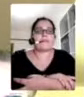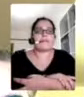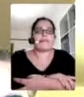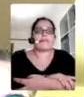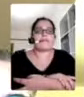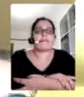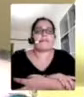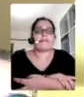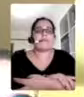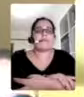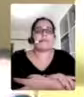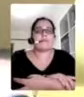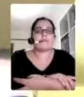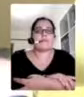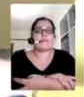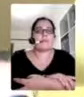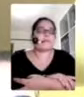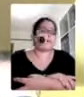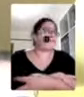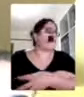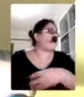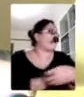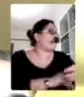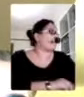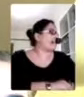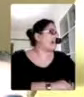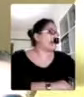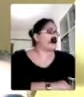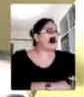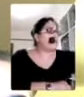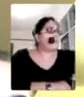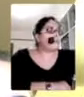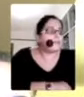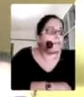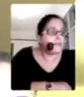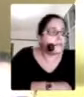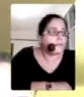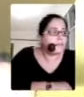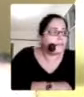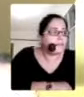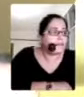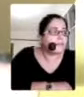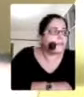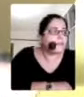sadece çok büyük bir sıkıntı olur. Onun dışındakilerde çok öyle kayda değer bir sıkıntı olacağını zannetmiyorum.